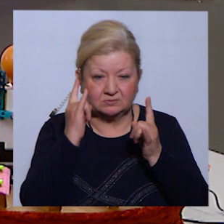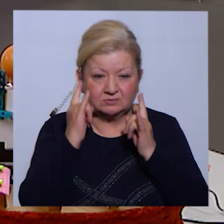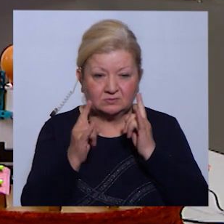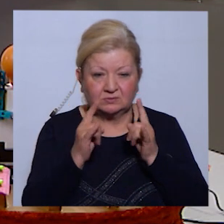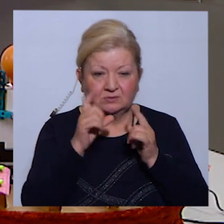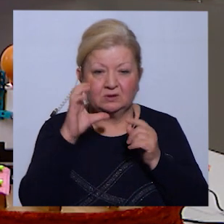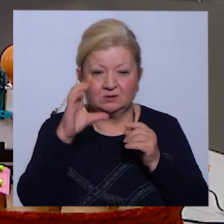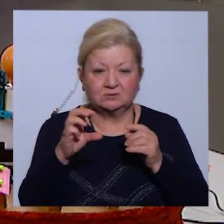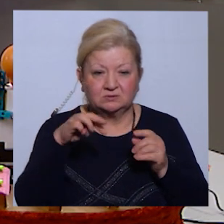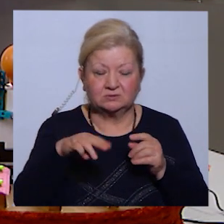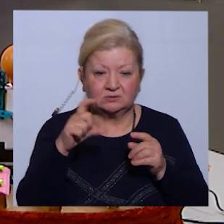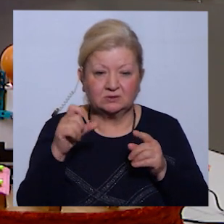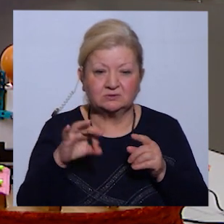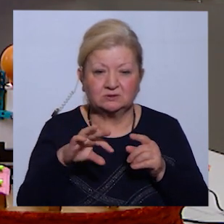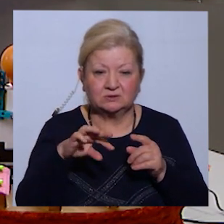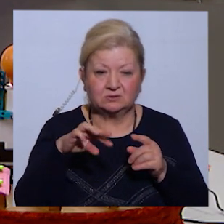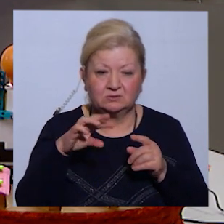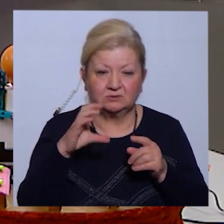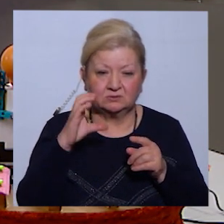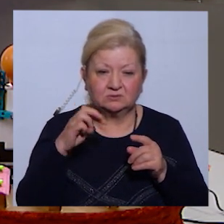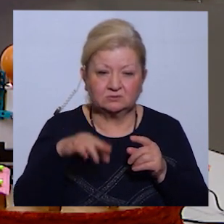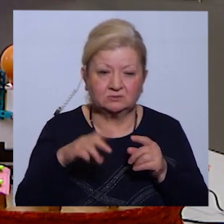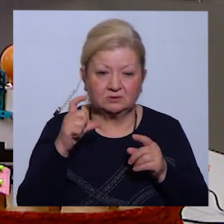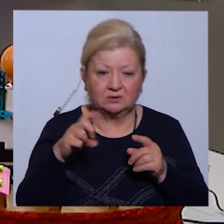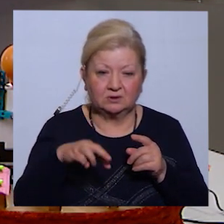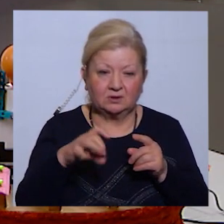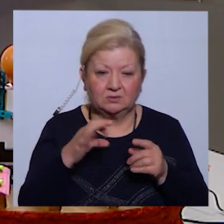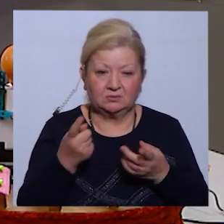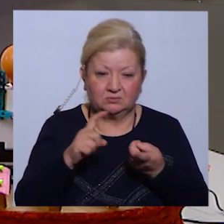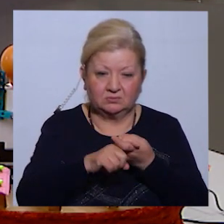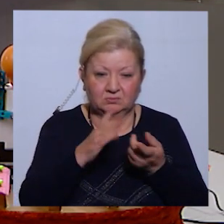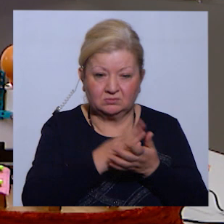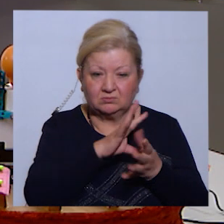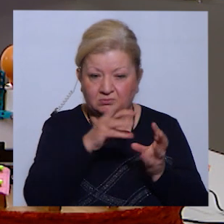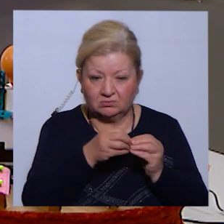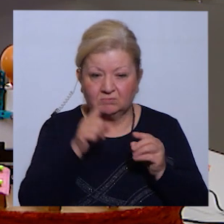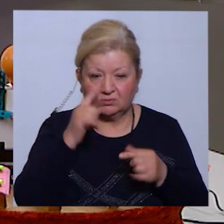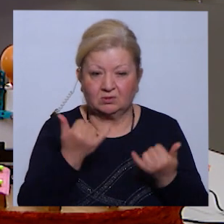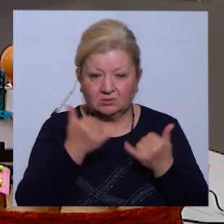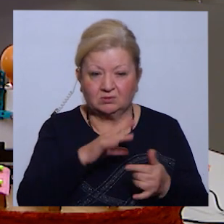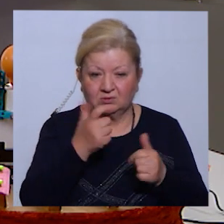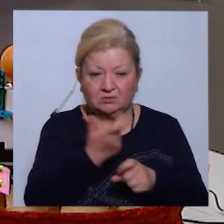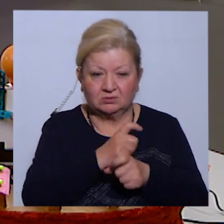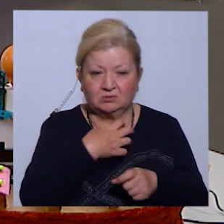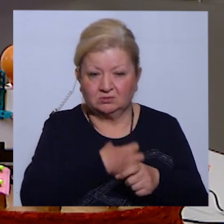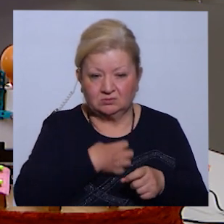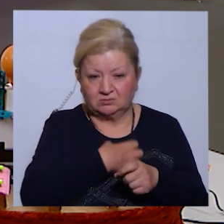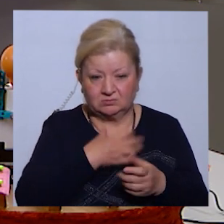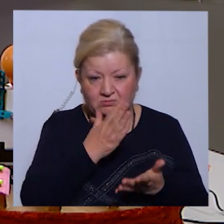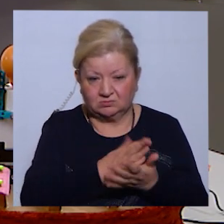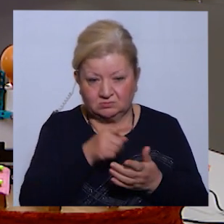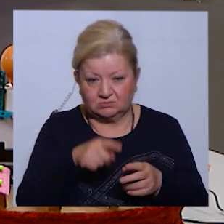დაკავშირებული, სტემთან არის დაკავშირებული და სტემი თავისთავად იცით, ძალიან მნიშვნელოვანია დღეს, იმიტომ რომ აქ არის ინტეგრირებული ერთად.